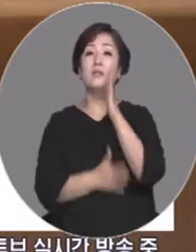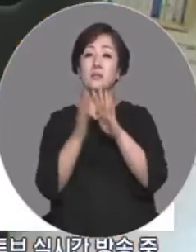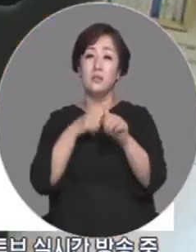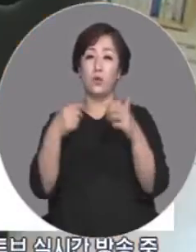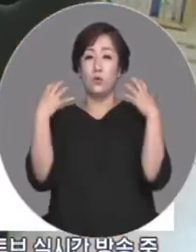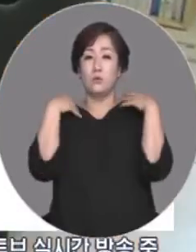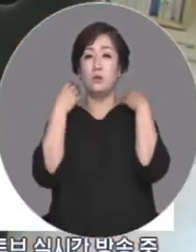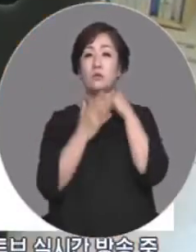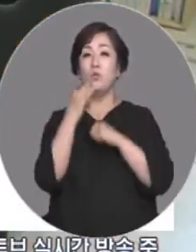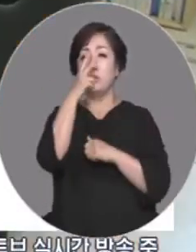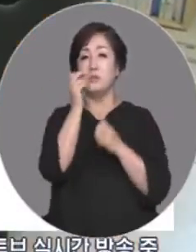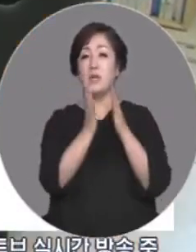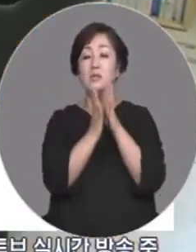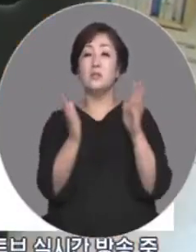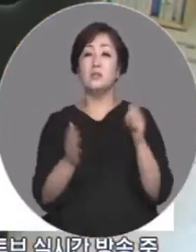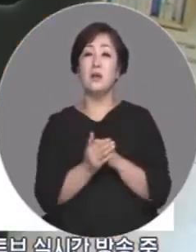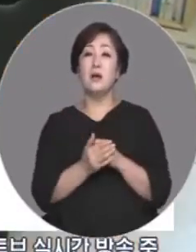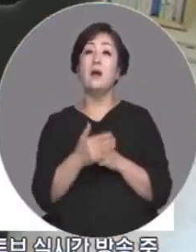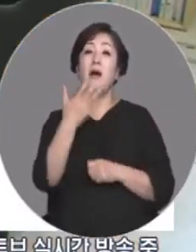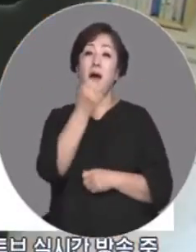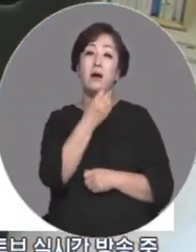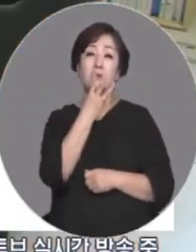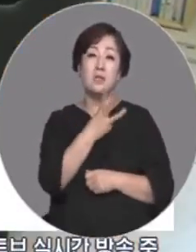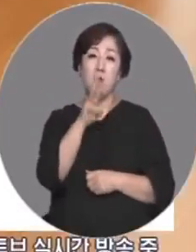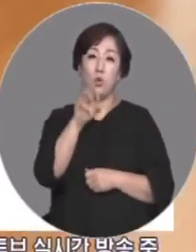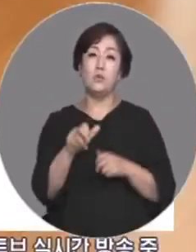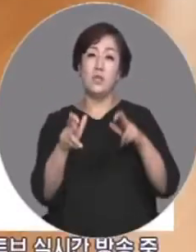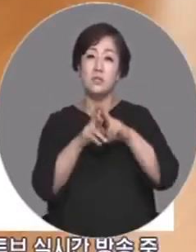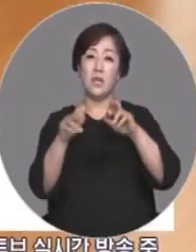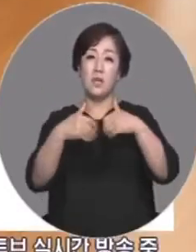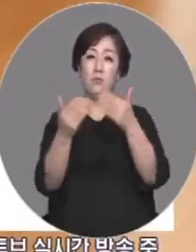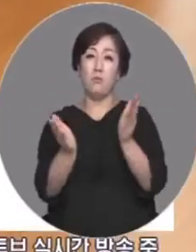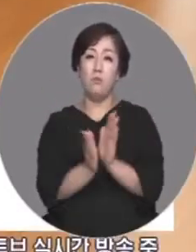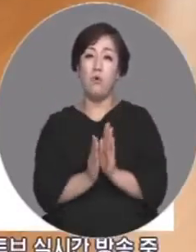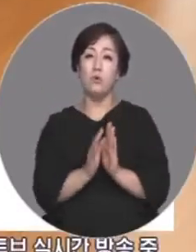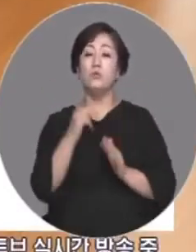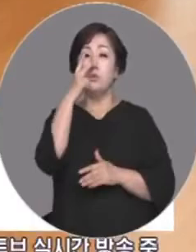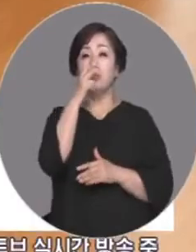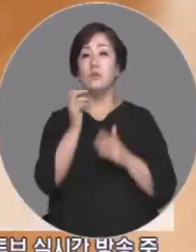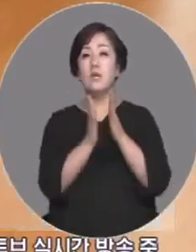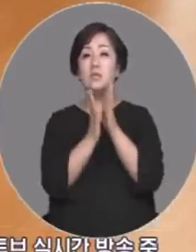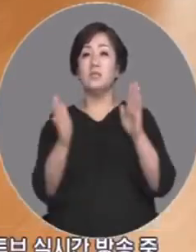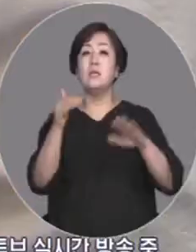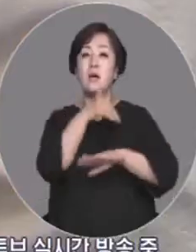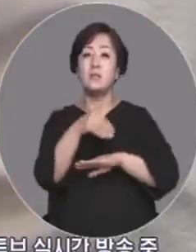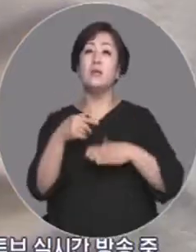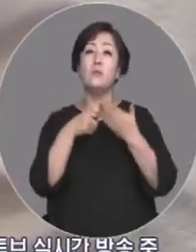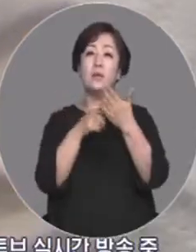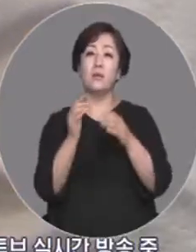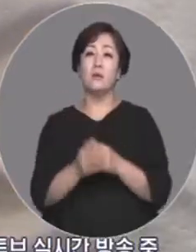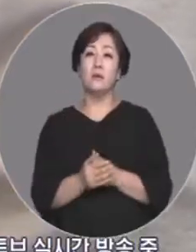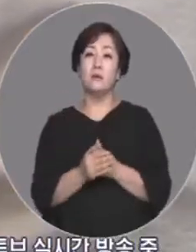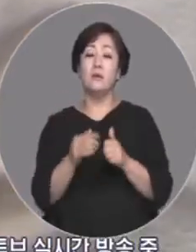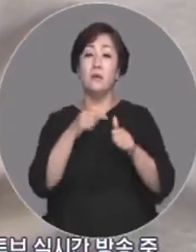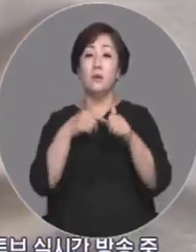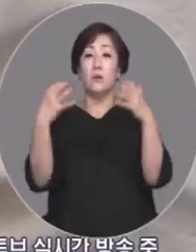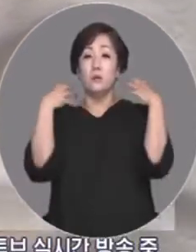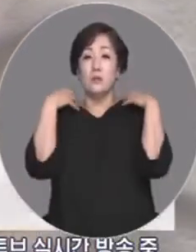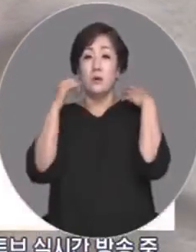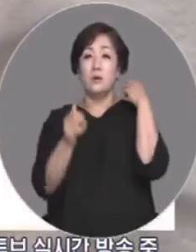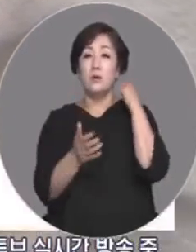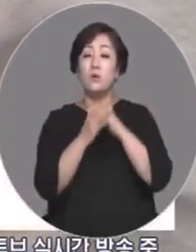진상조사에 나선 한편 93곳의 장애인 시설에 대한 전수조사를 실시하겠다고 밝혔습니다. 교육청